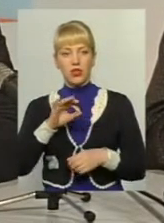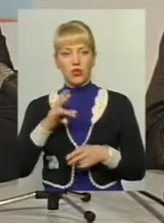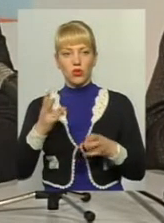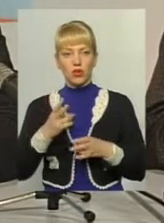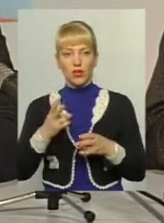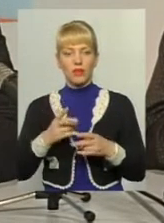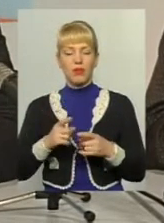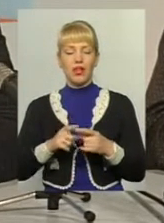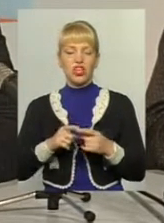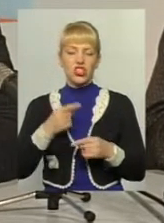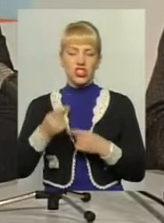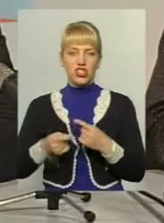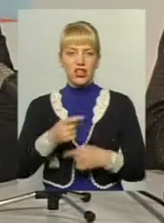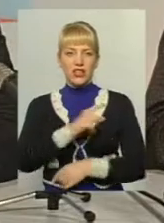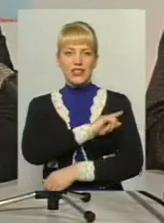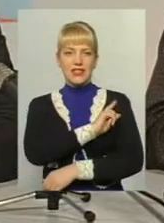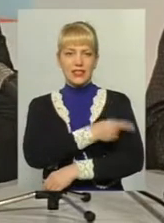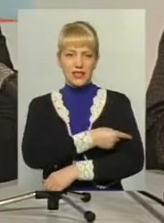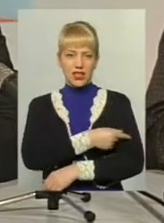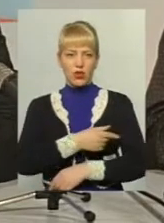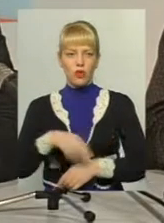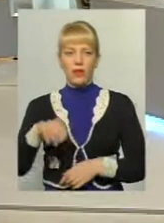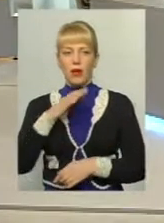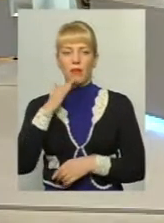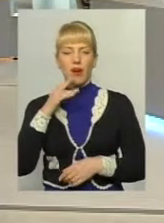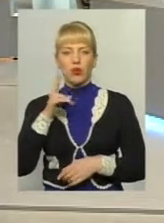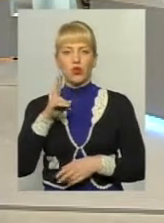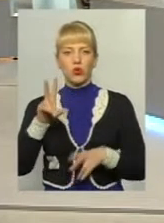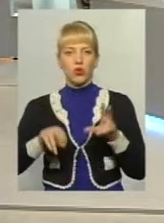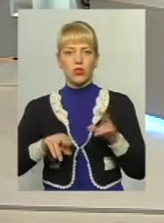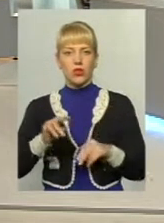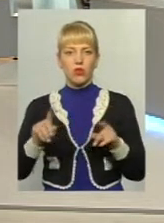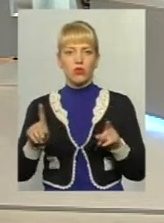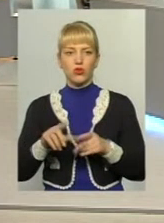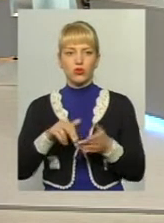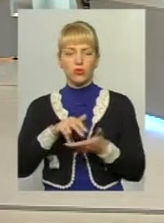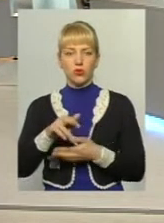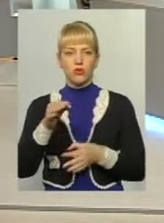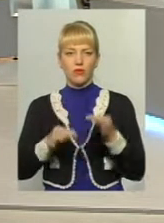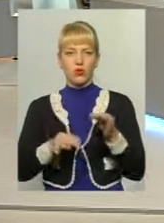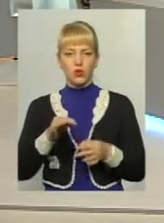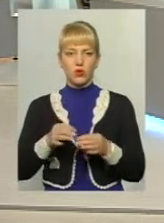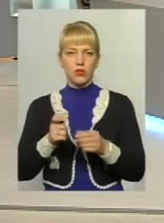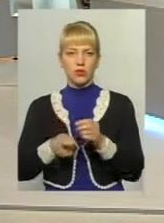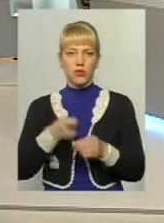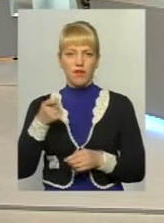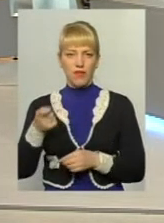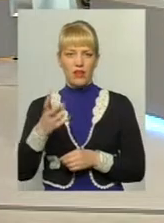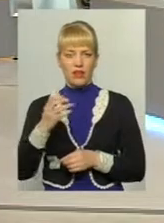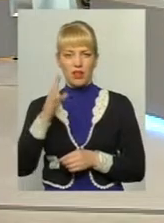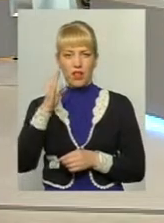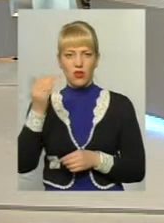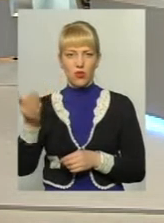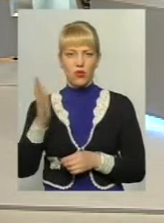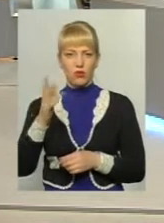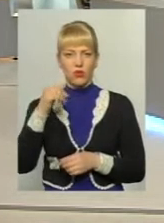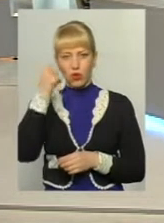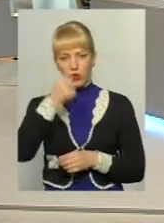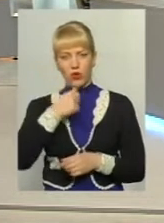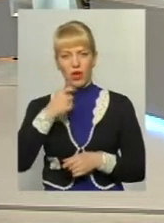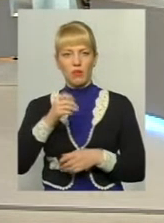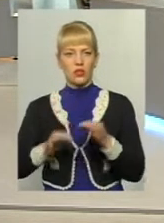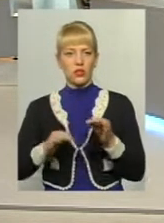за борг, так? Є люди різні, то якщо в людини є бажання, то можна його вирішувати.